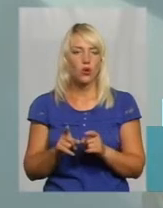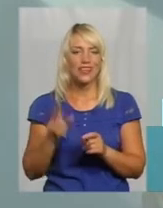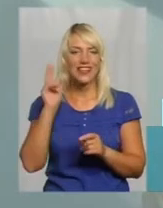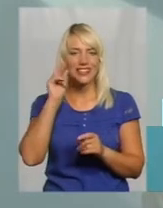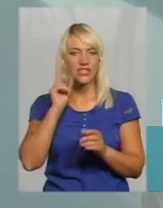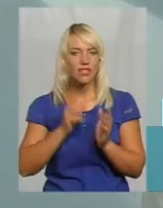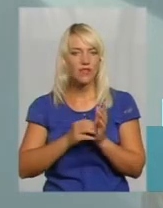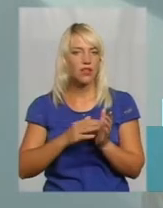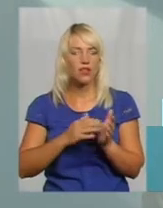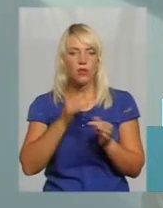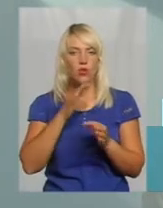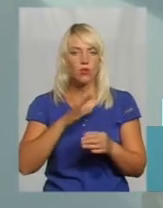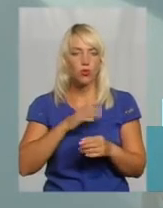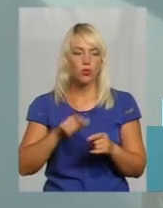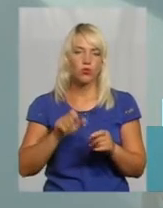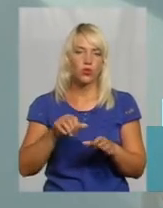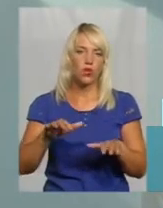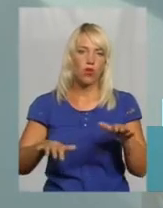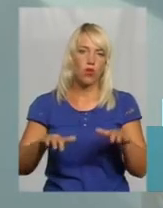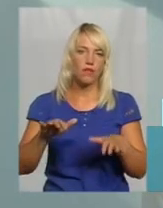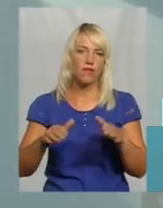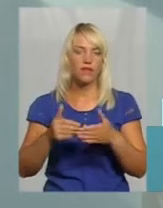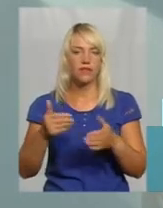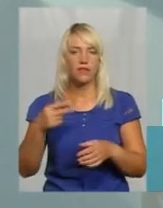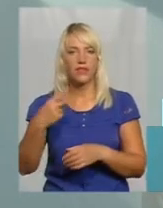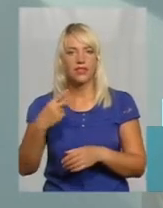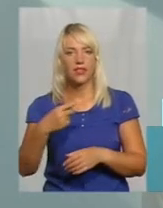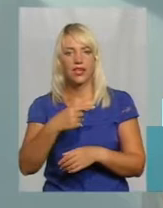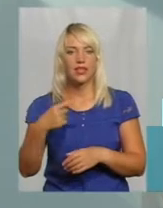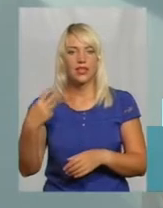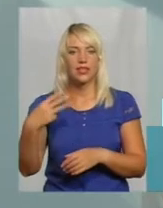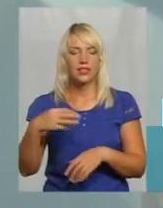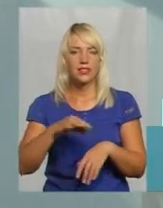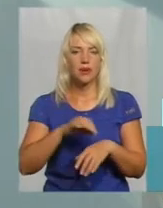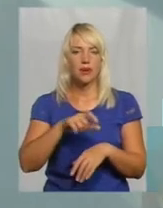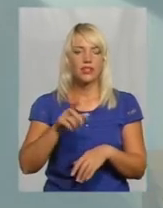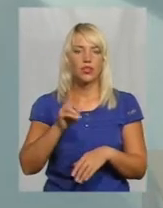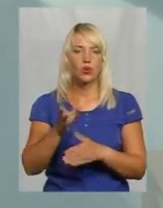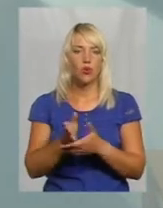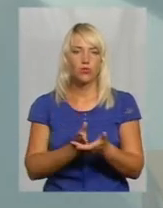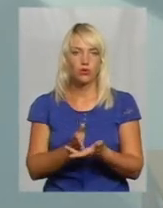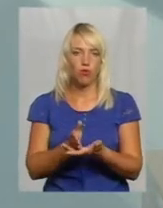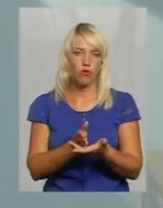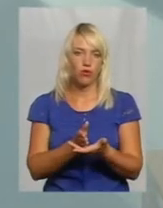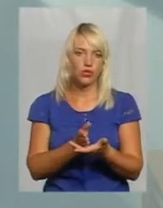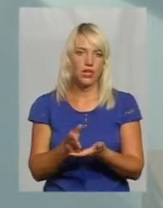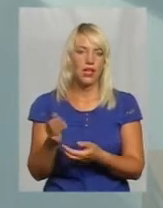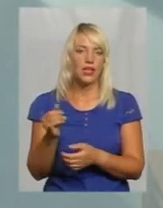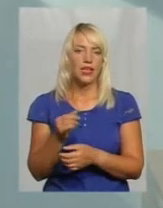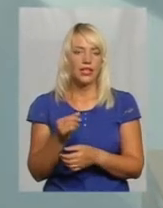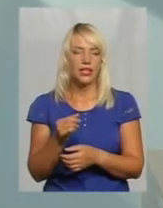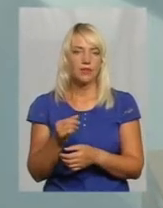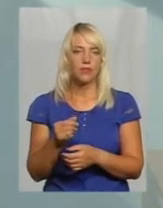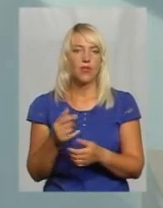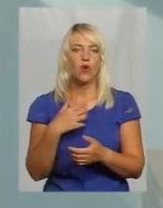бути. Може коливатися від, там, від 20 до 30 пацієнтів, які обслуговуються. І